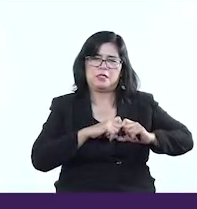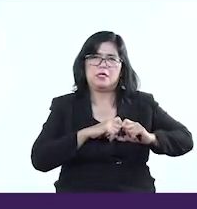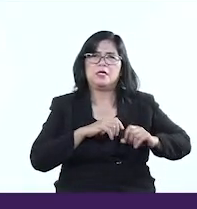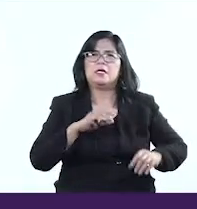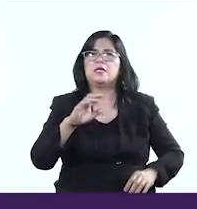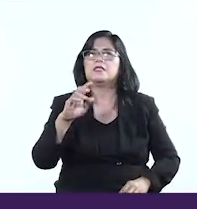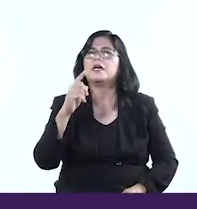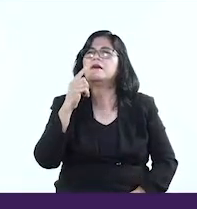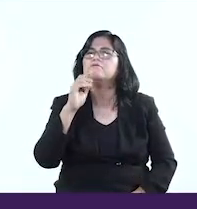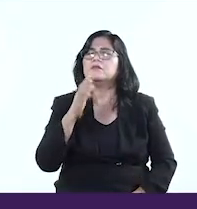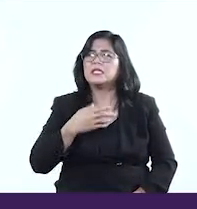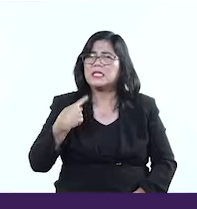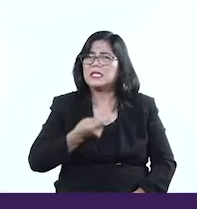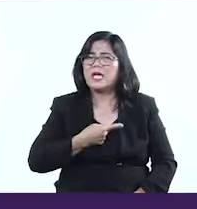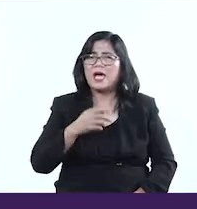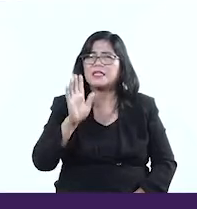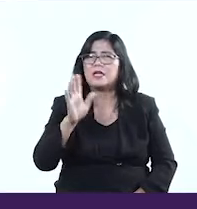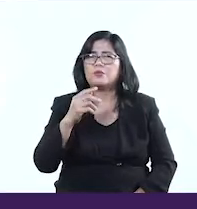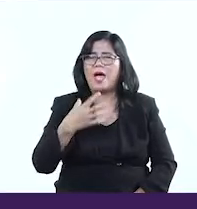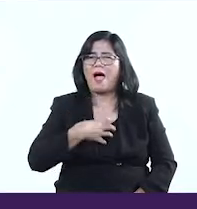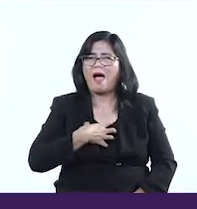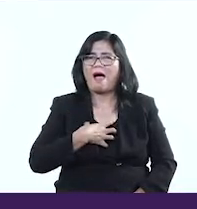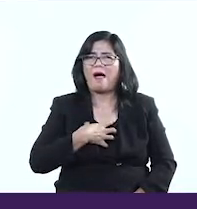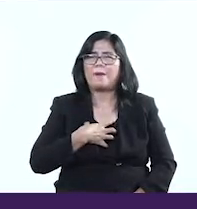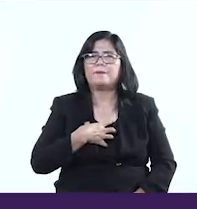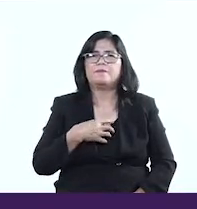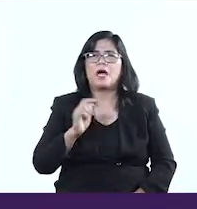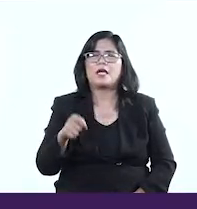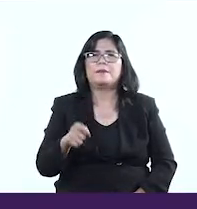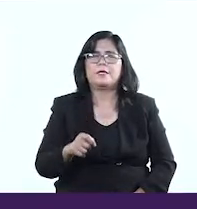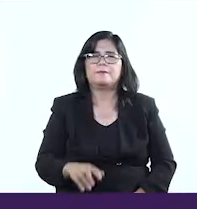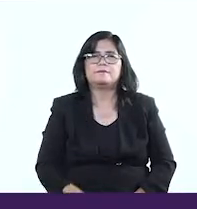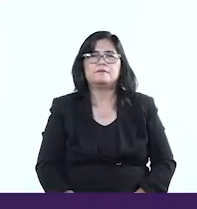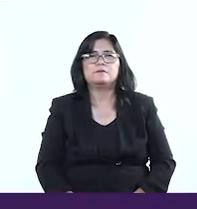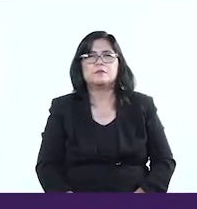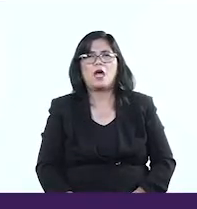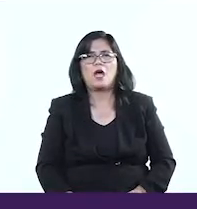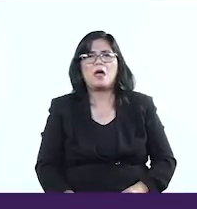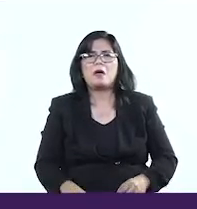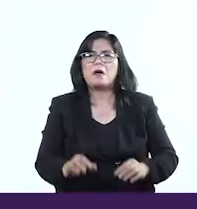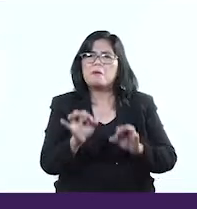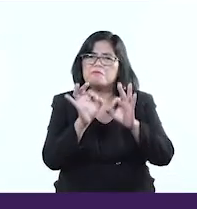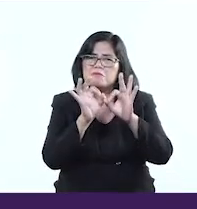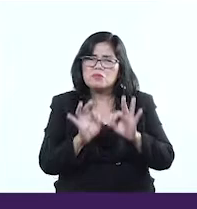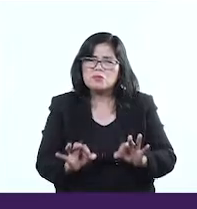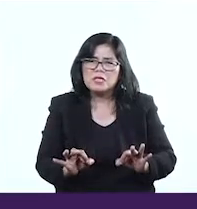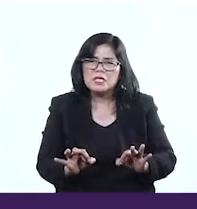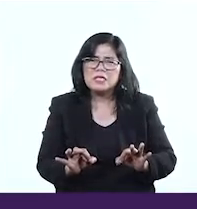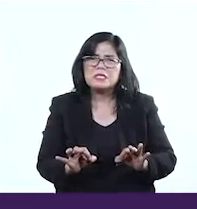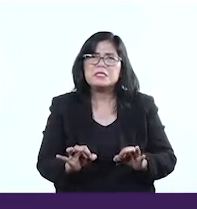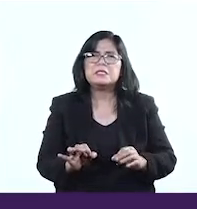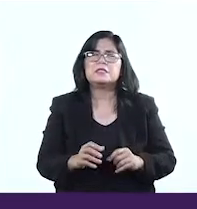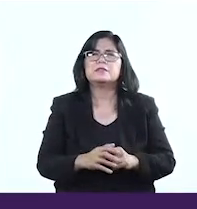yang pasti Hai Kalau makin dibenci pada kita pakai morning Itu ada konsep yang salah dan keliru Hai sahabat sudah